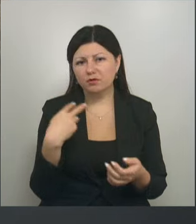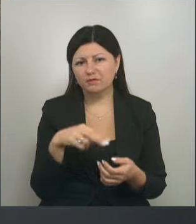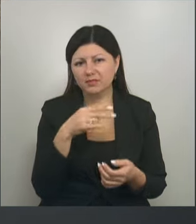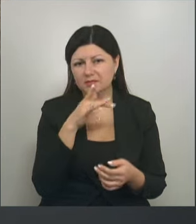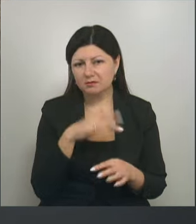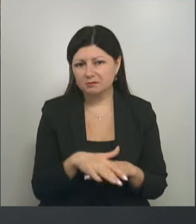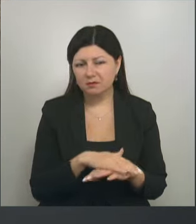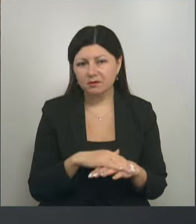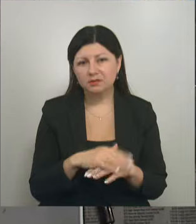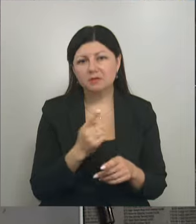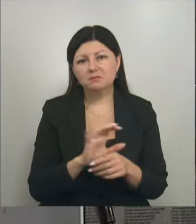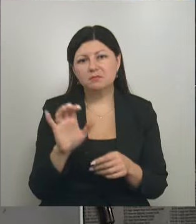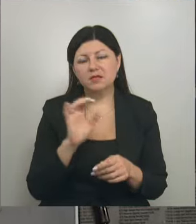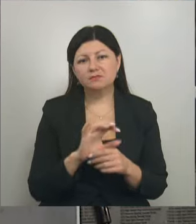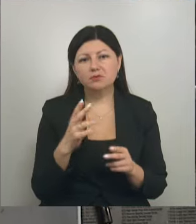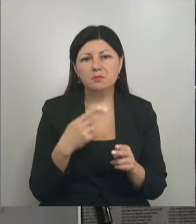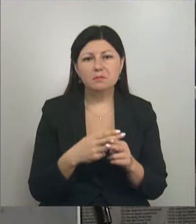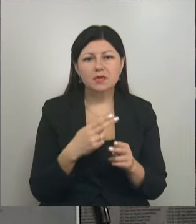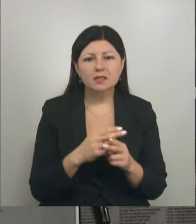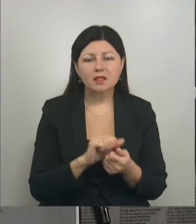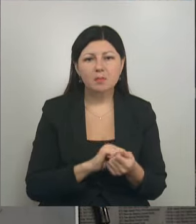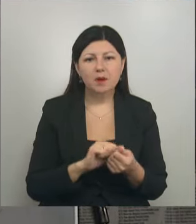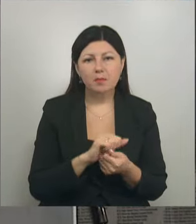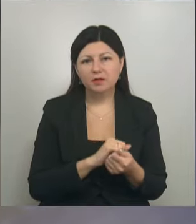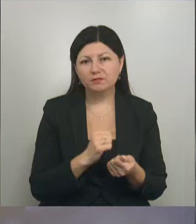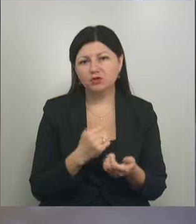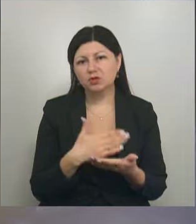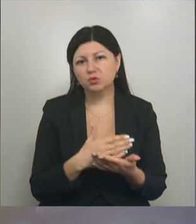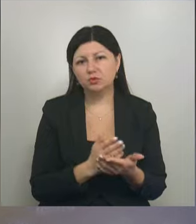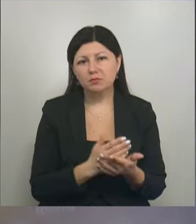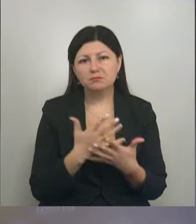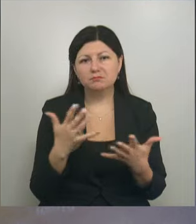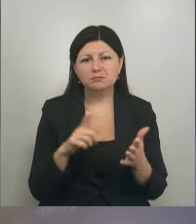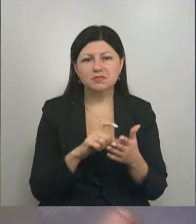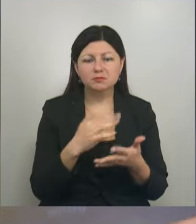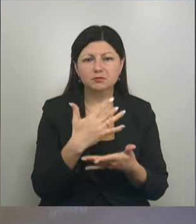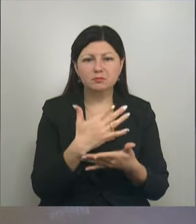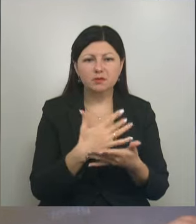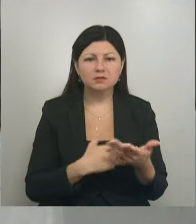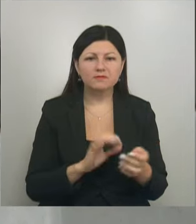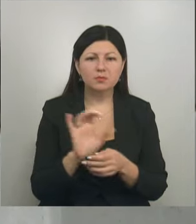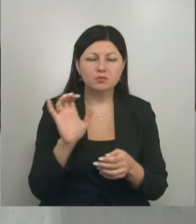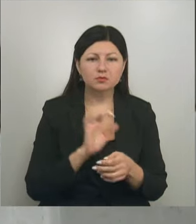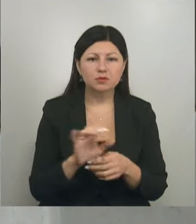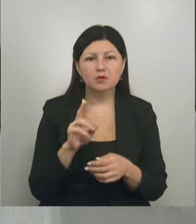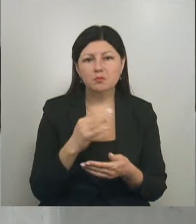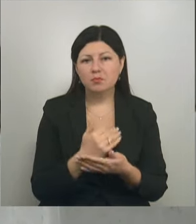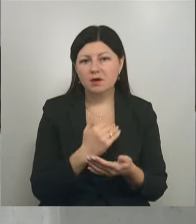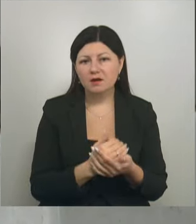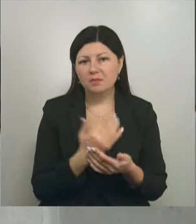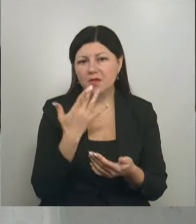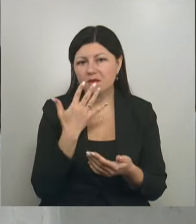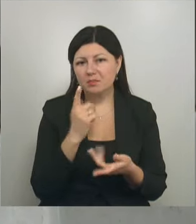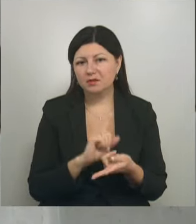Предприятие специализируется на производстве металлообрабатывающего инструмента. Более 700 позиций здесь выпускают по программе импортозамещения.